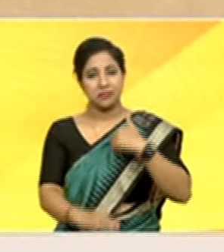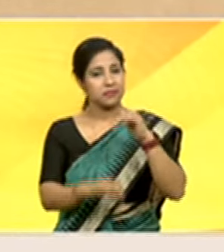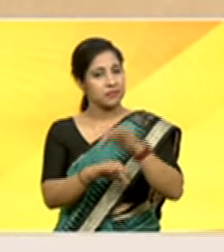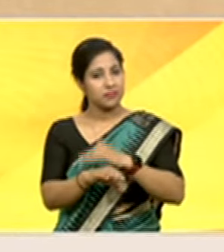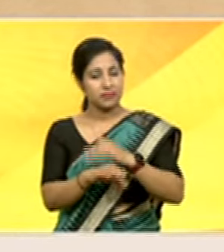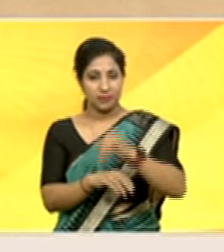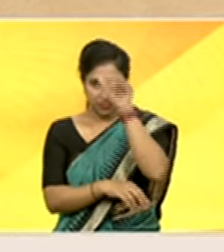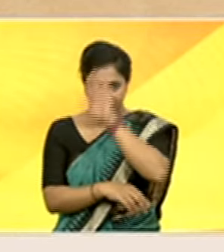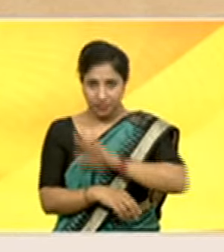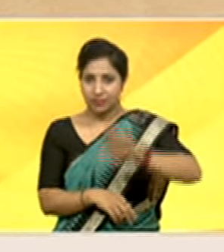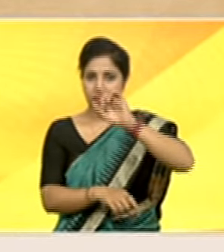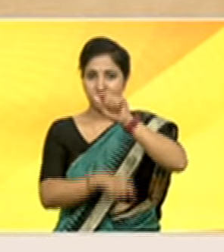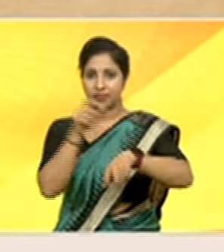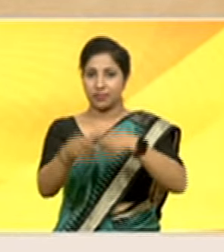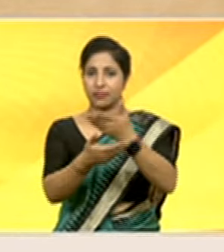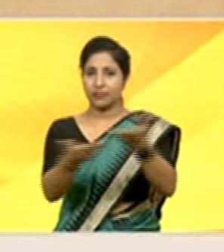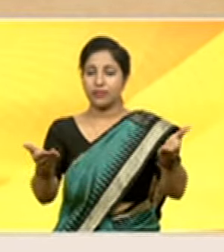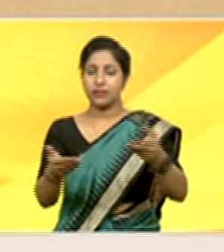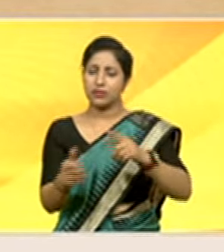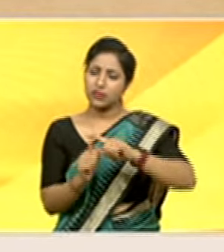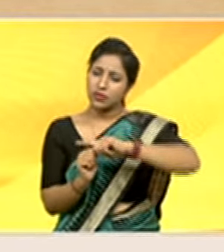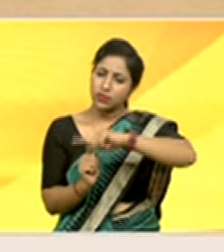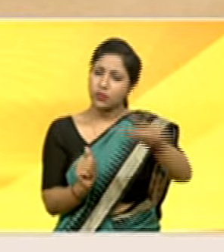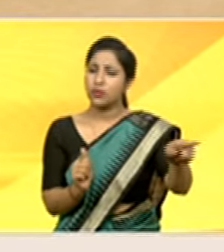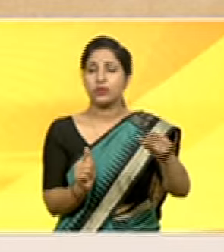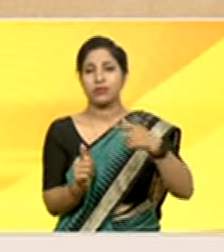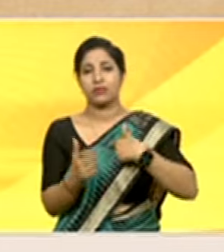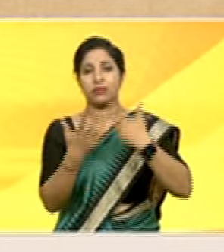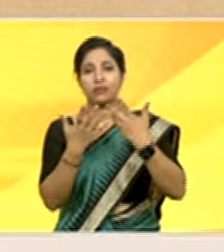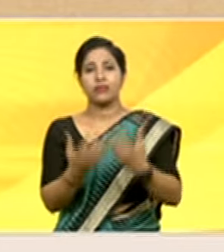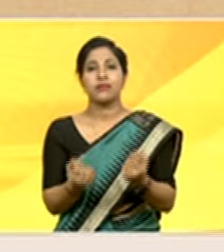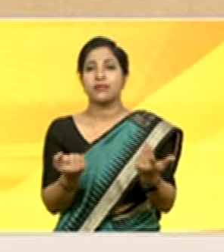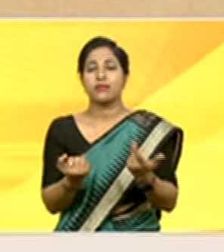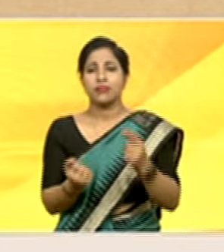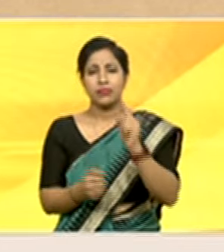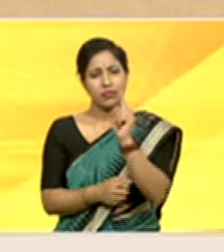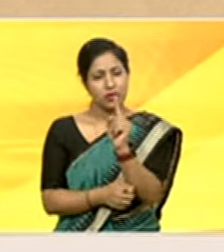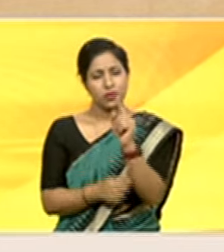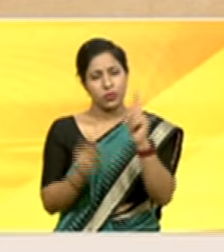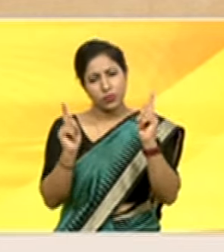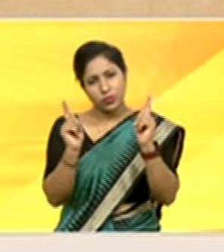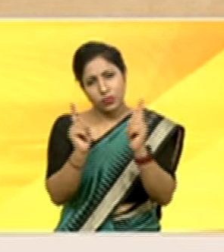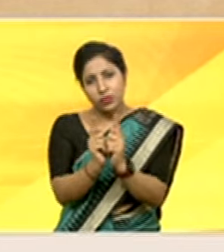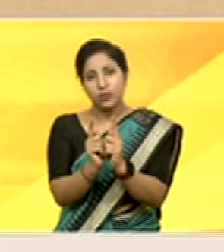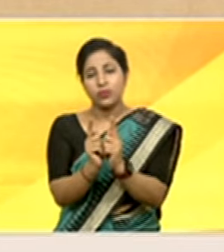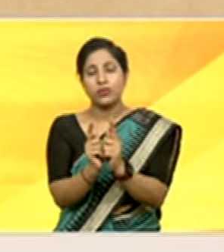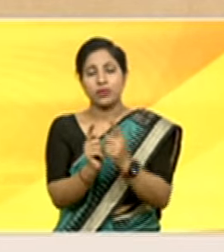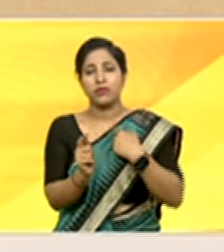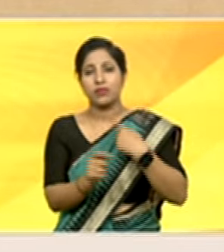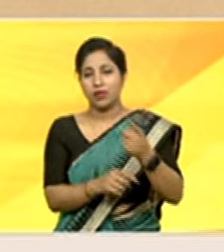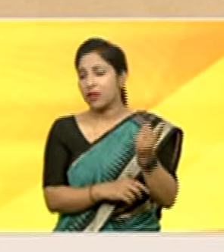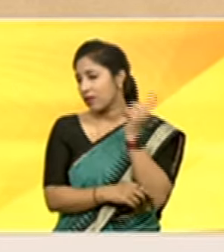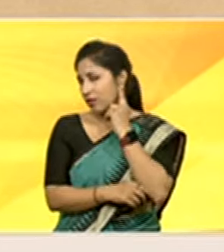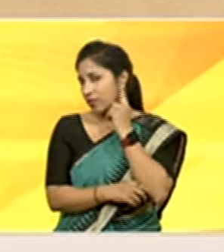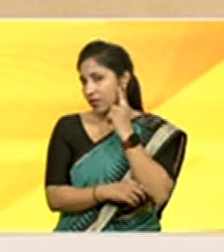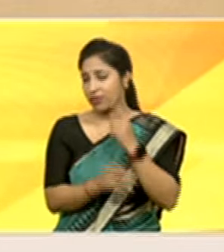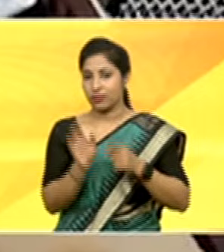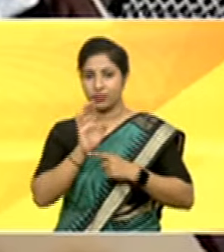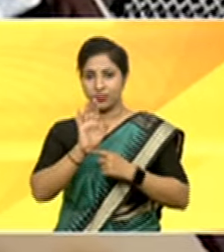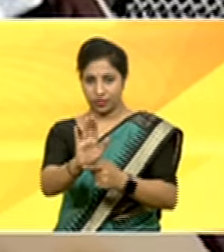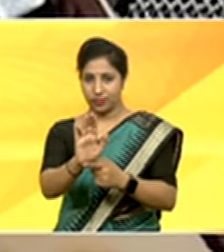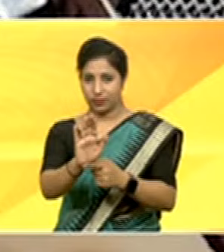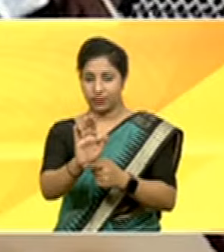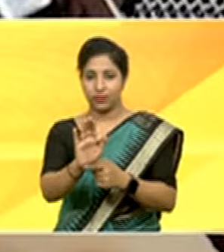देश्वास्यों मैं आप सभी के लिए एक छोटी सी ओडियो क्लिप प्ले कर रहा हूँ